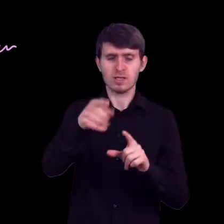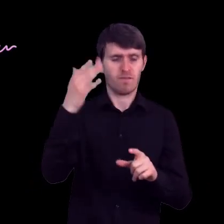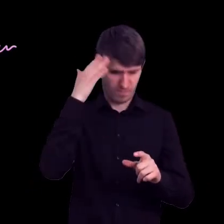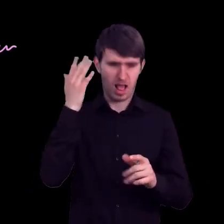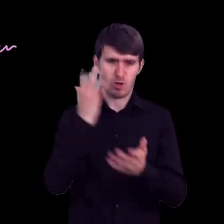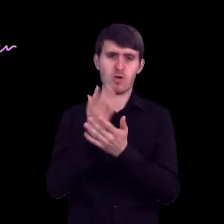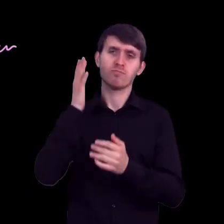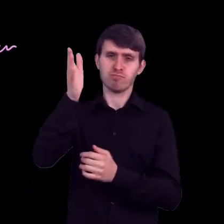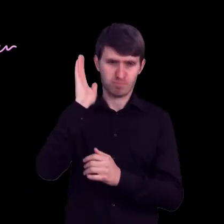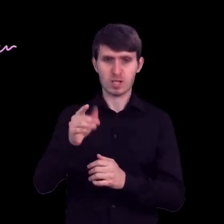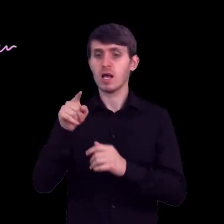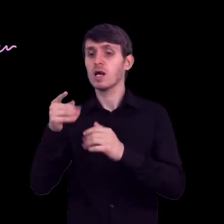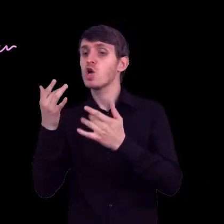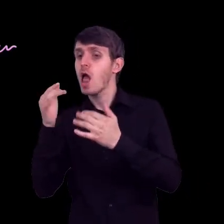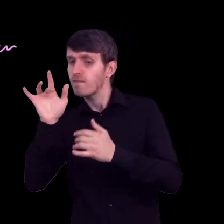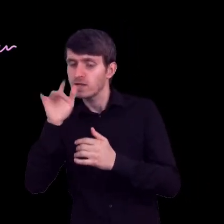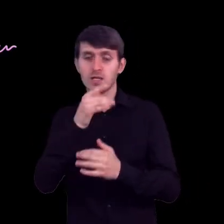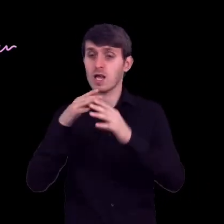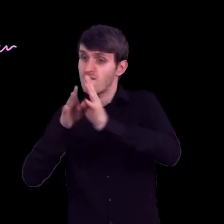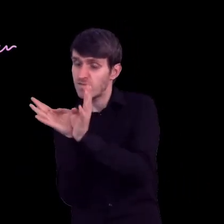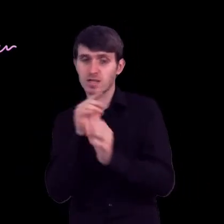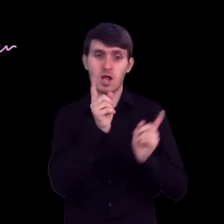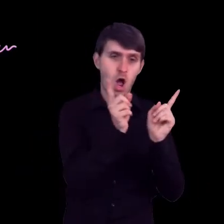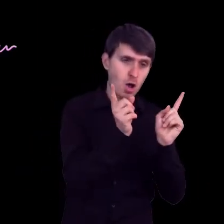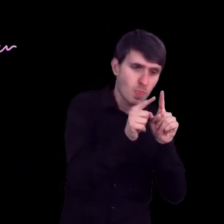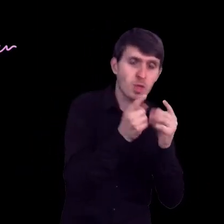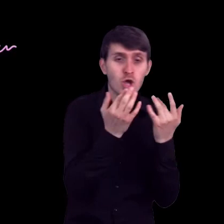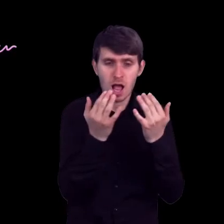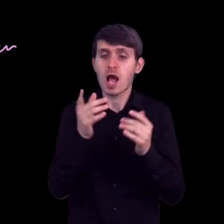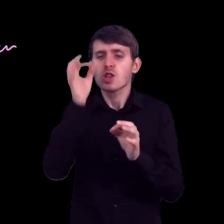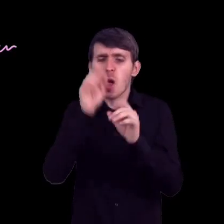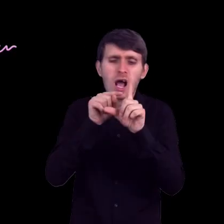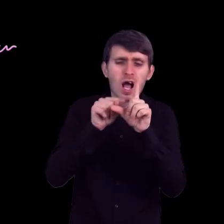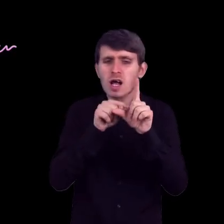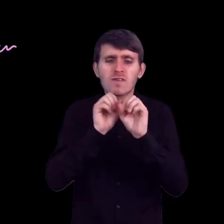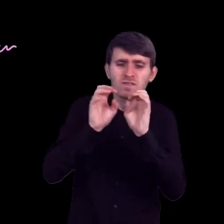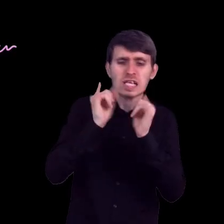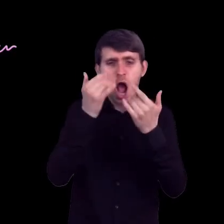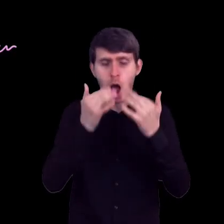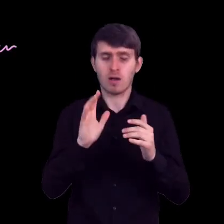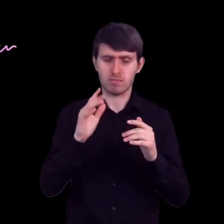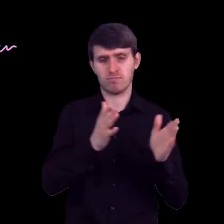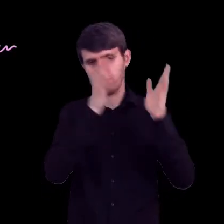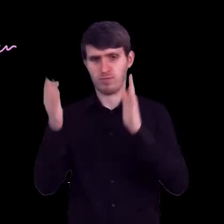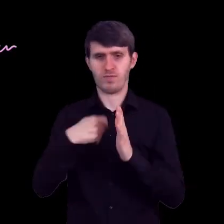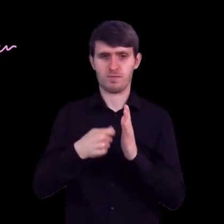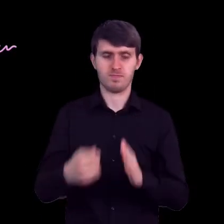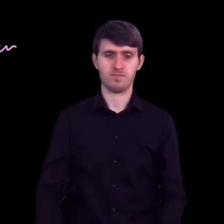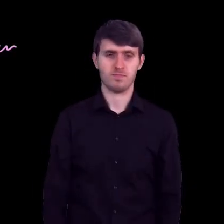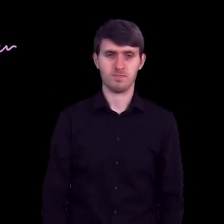albo jak bardzo ostry jest dany kąt. Mierzeniem kątów zajmiemy się w następnym odcinku.